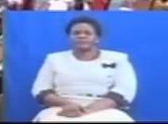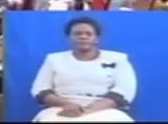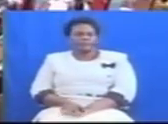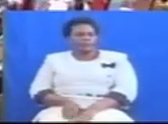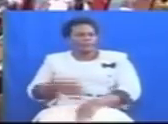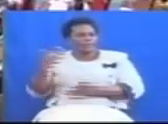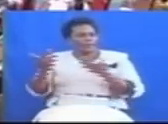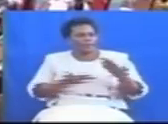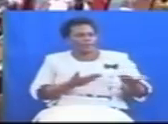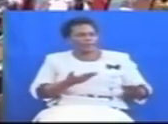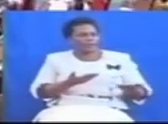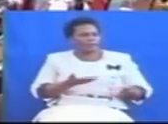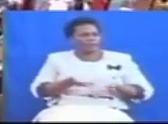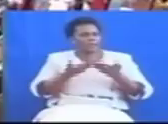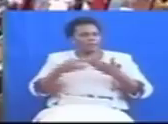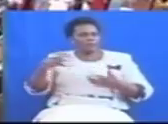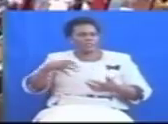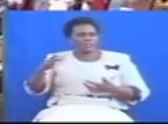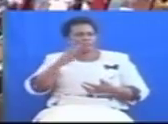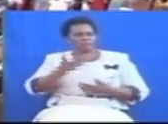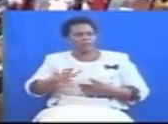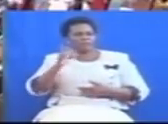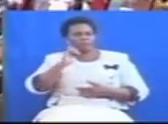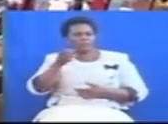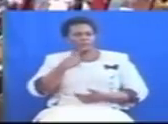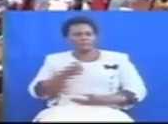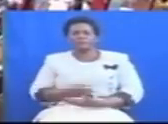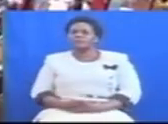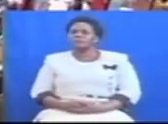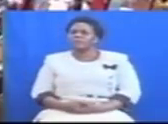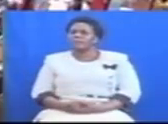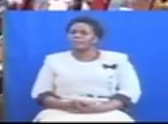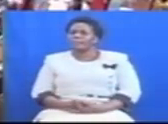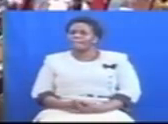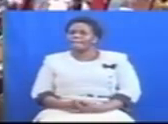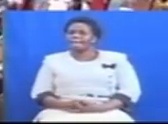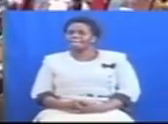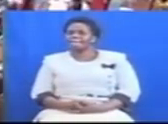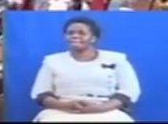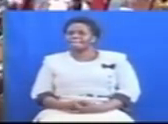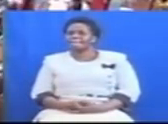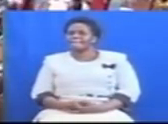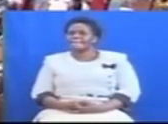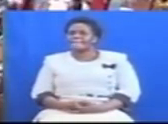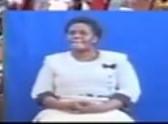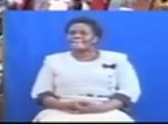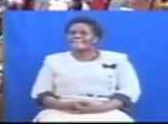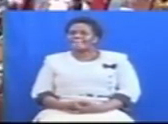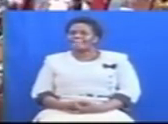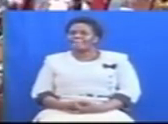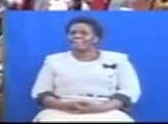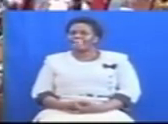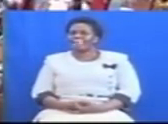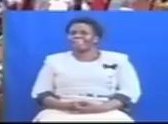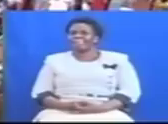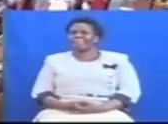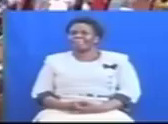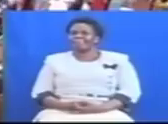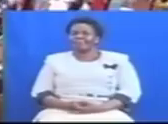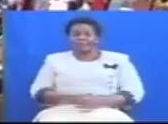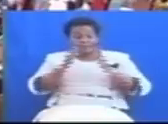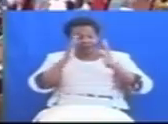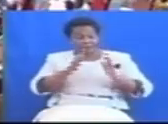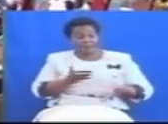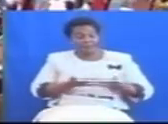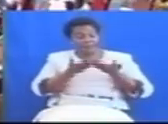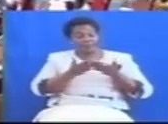Mheshimiwa Naibu Waziri wa Maji, majibu kwa swali hilo muhimu sana. Mheshimiwa Naibu Spika, awali ya yote kwanza